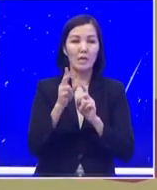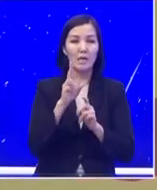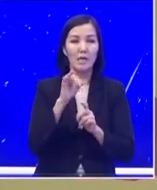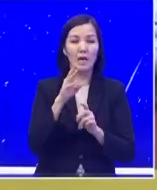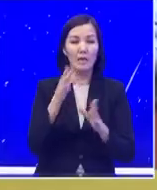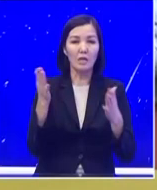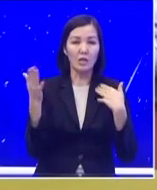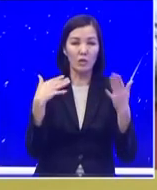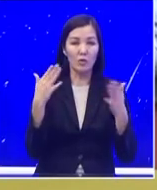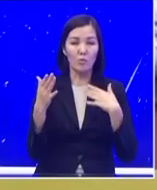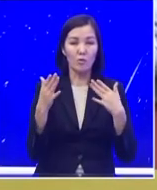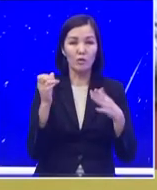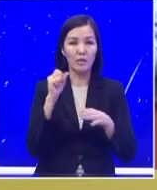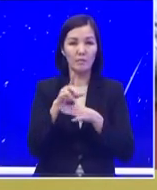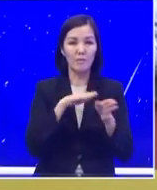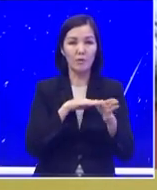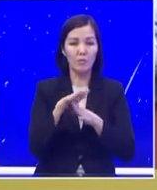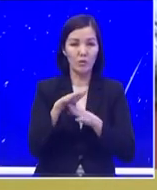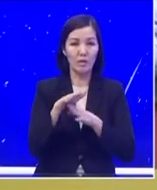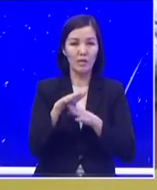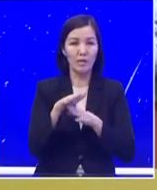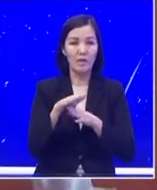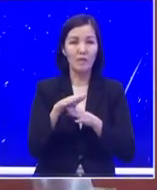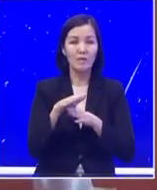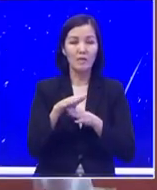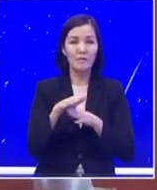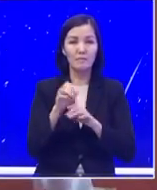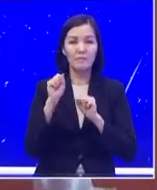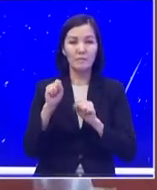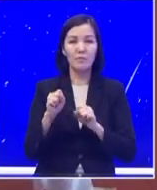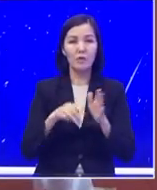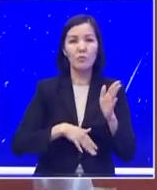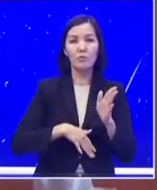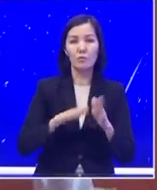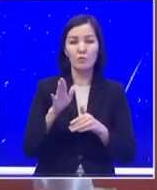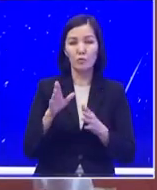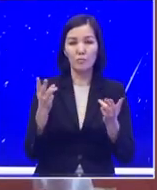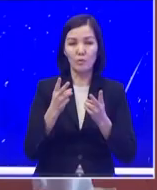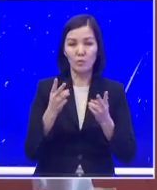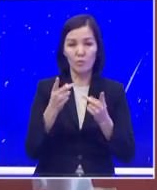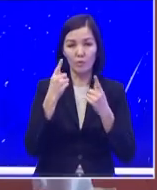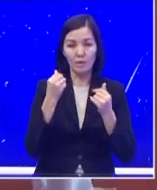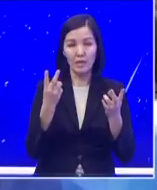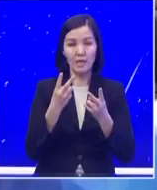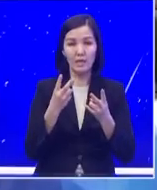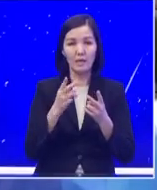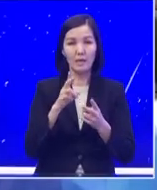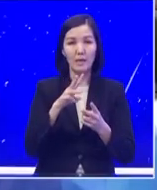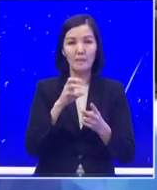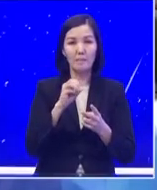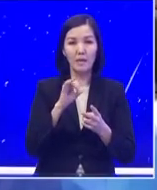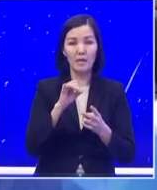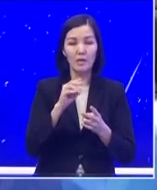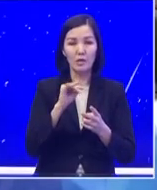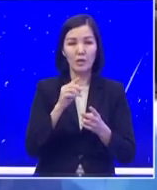жаттығуы бойынша шеберліктерімен сынасты. Бұл кезеңде спортшы қарусыз қорғанудың үздік үлгісін көрсете білуі тиіс. Мейіржан Бекзатов жекпе-жек сайысына